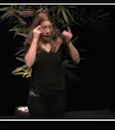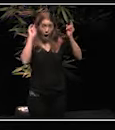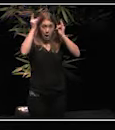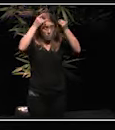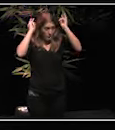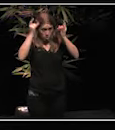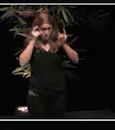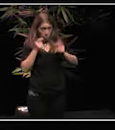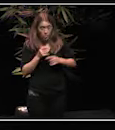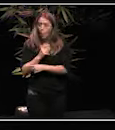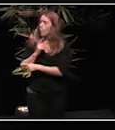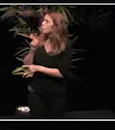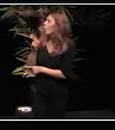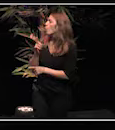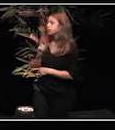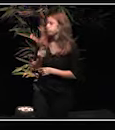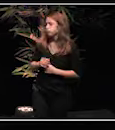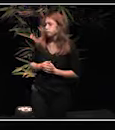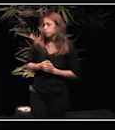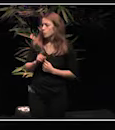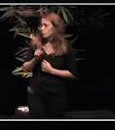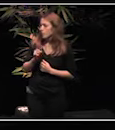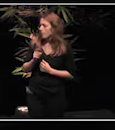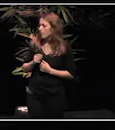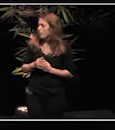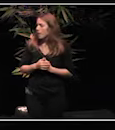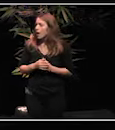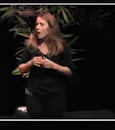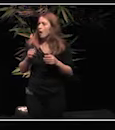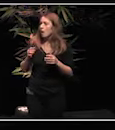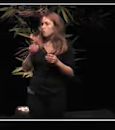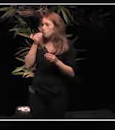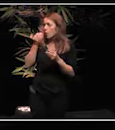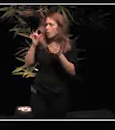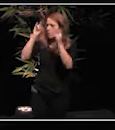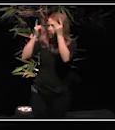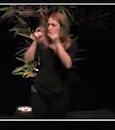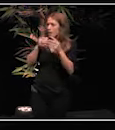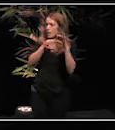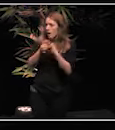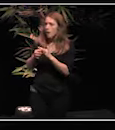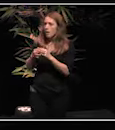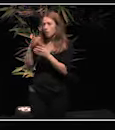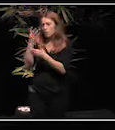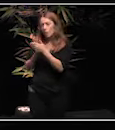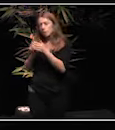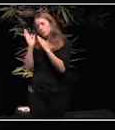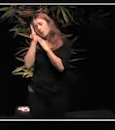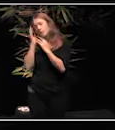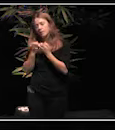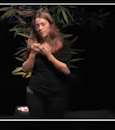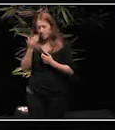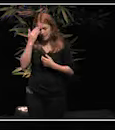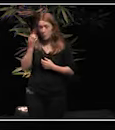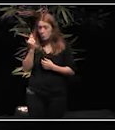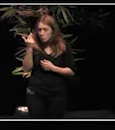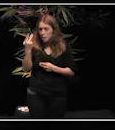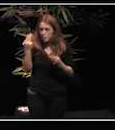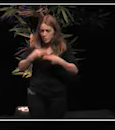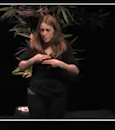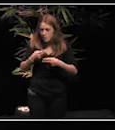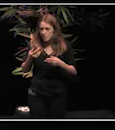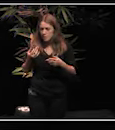cette durée-là, non. Je pense que c'est lié. De toute façon, les hallucinations sont liées au manque de sommeil. Donc, c'est quand il y a deux, trois nuits. Ça m'est